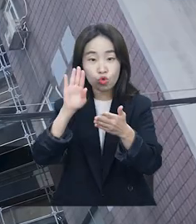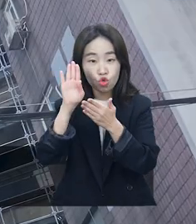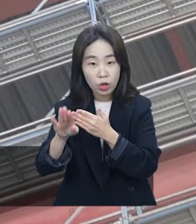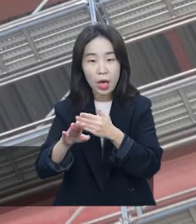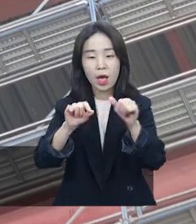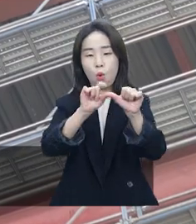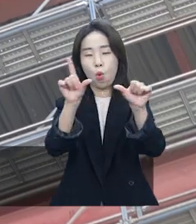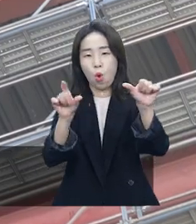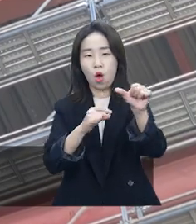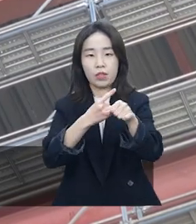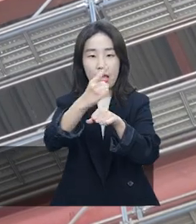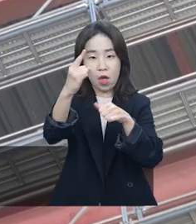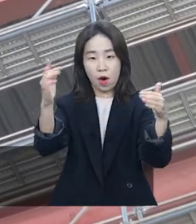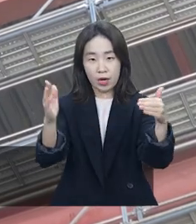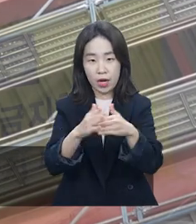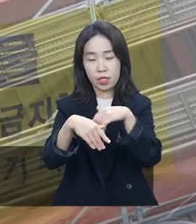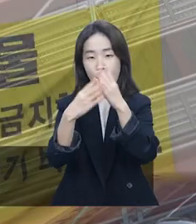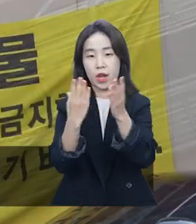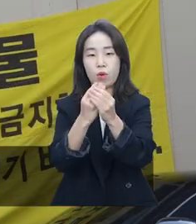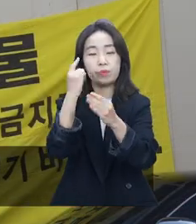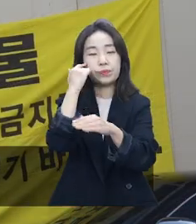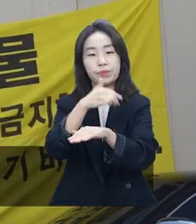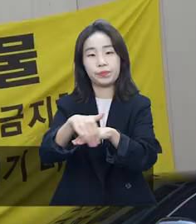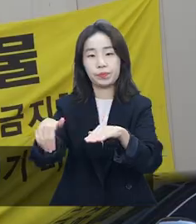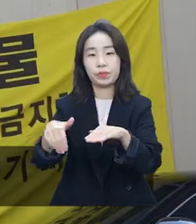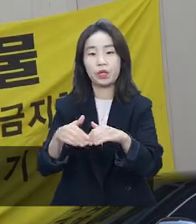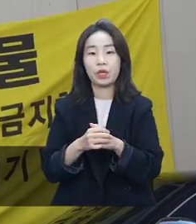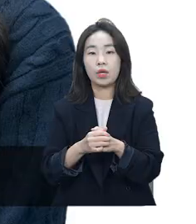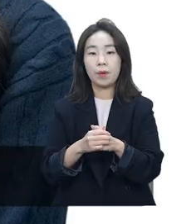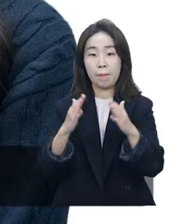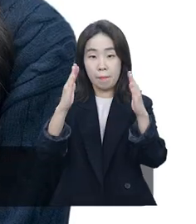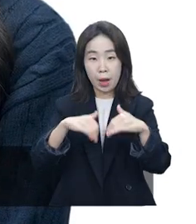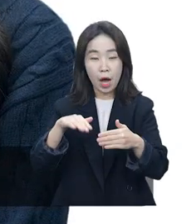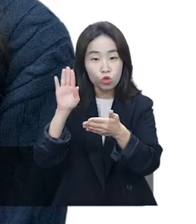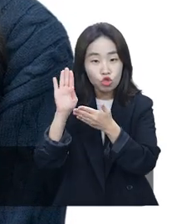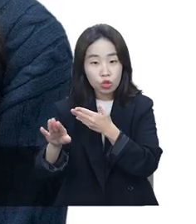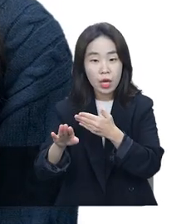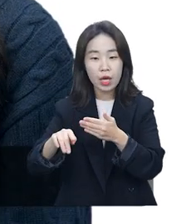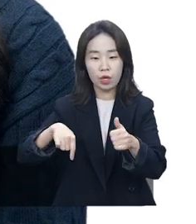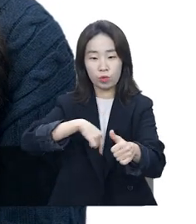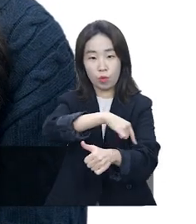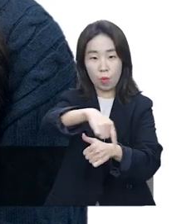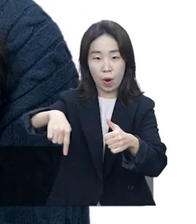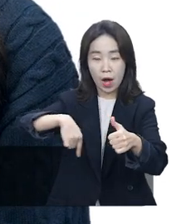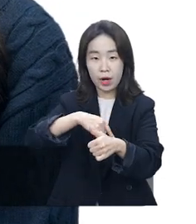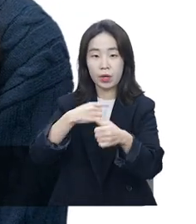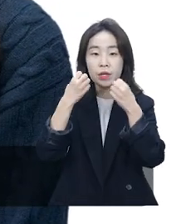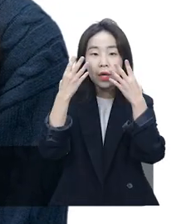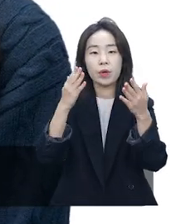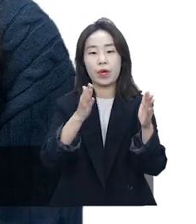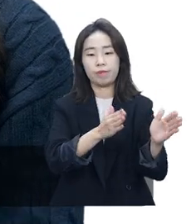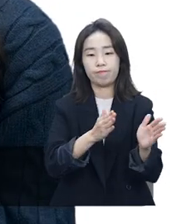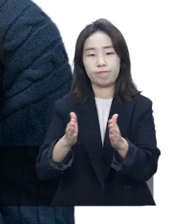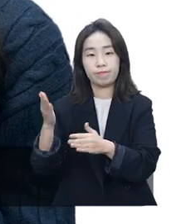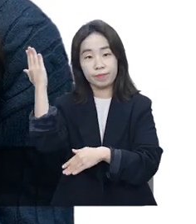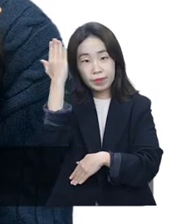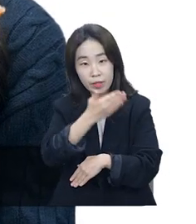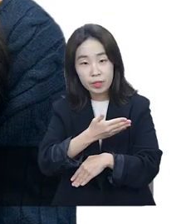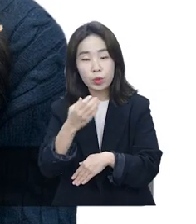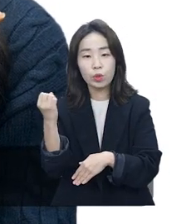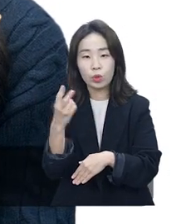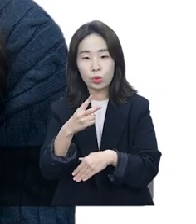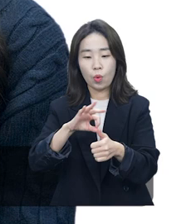철거는 늦어도 내년 5월까지 안전하게 완료할 계획입니다. 이 건물이 철거되면 안양역 앞 도심 환경은